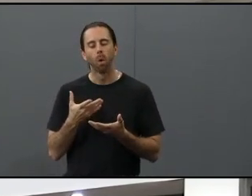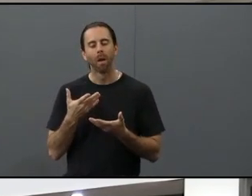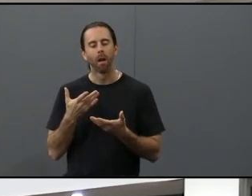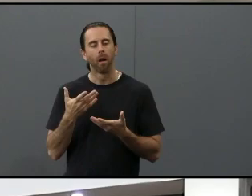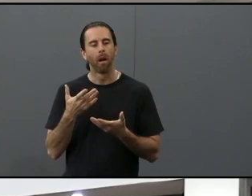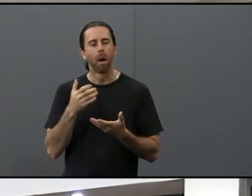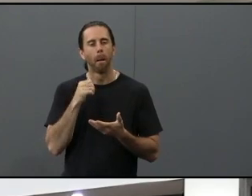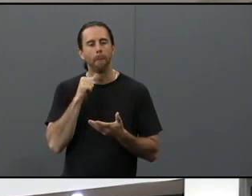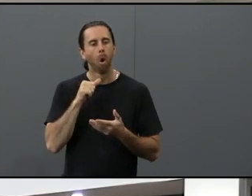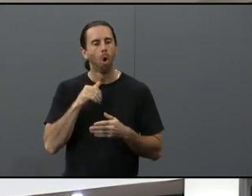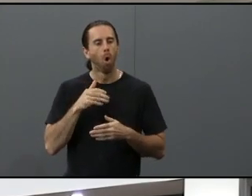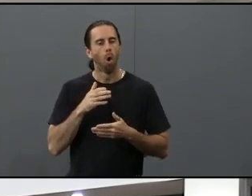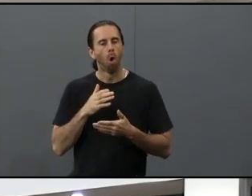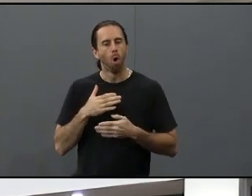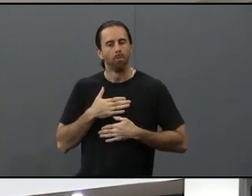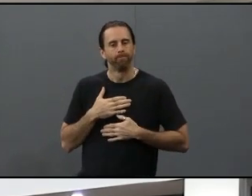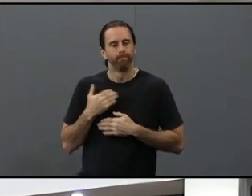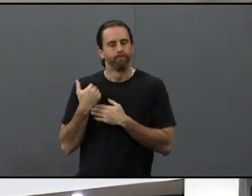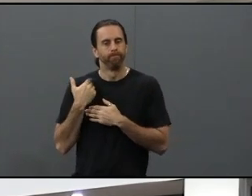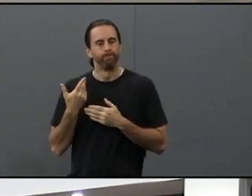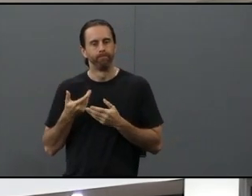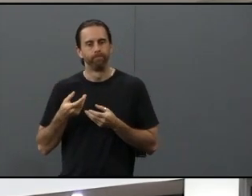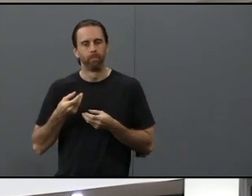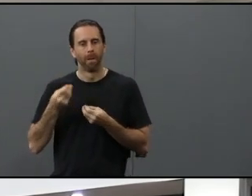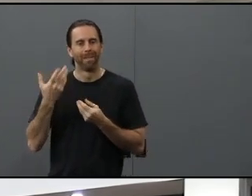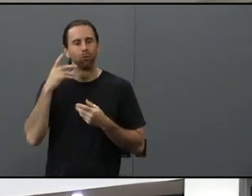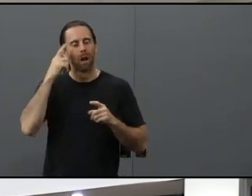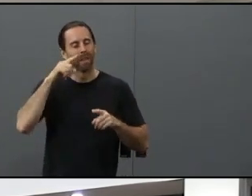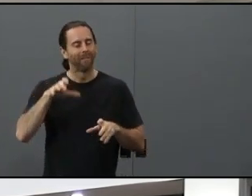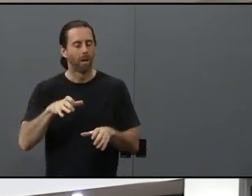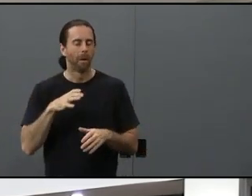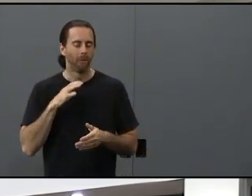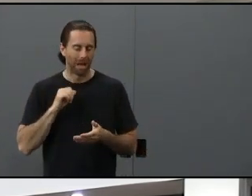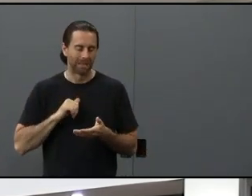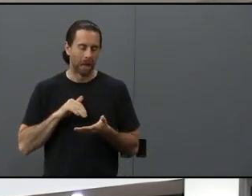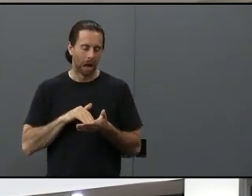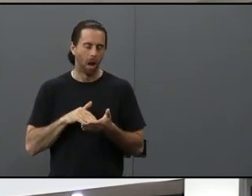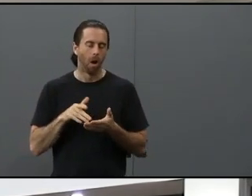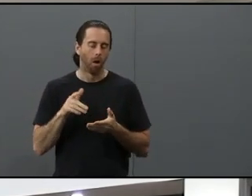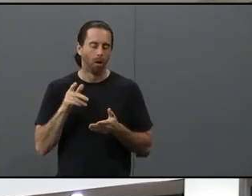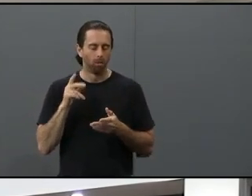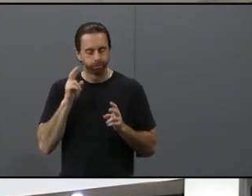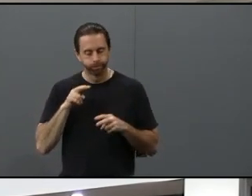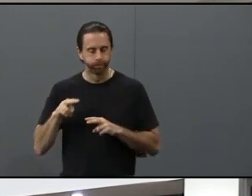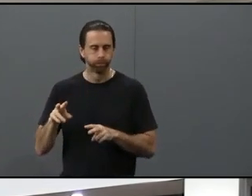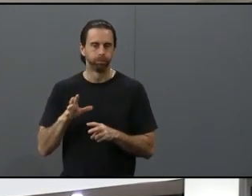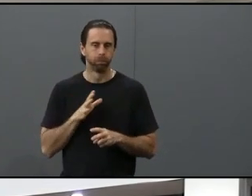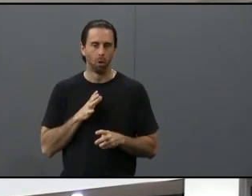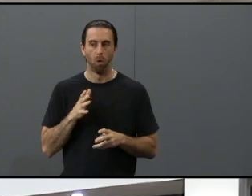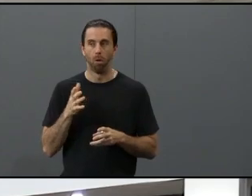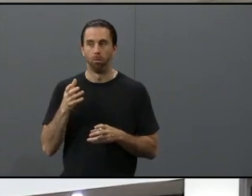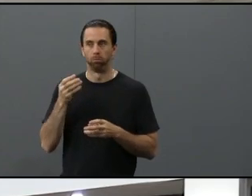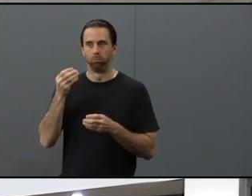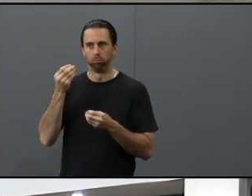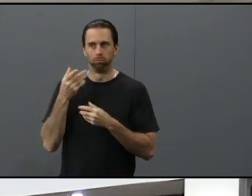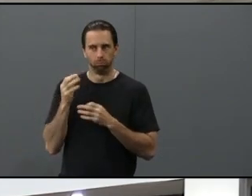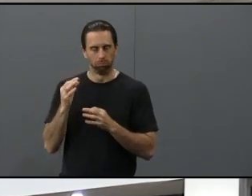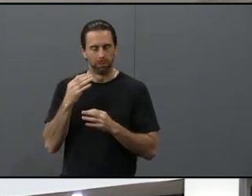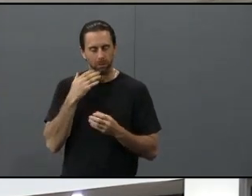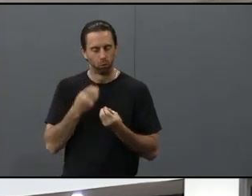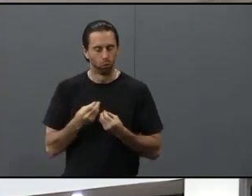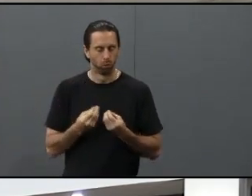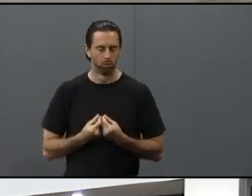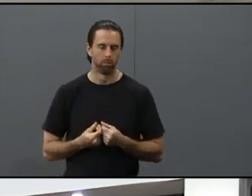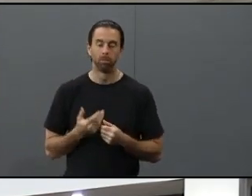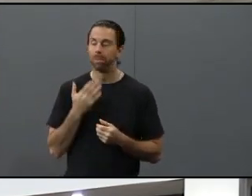notre dans notre cours donc il y avait déjà des ententes qui étaient faites mais on va essayer de regarder les possibilités là on a pris très bonne note de votre missive ben